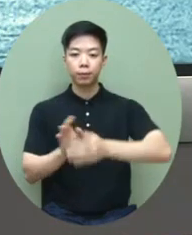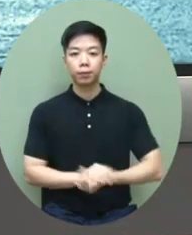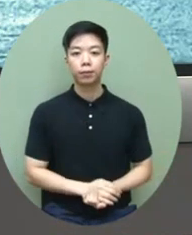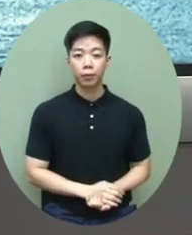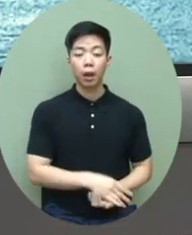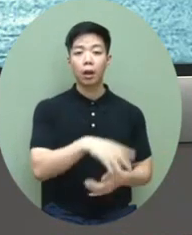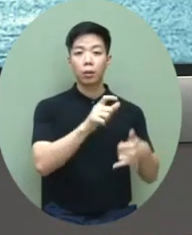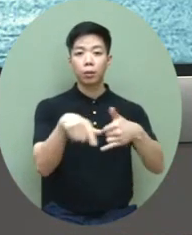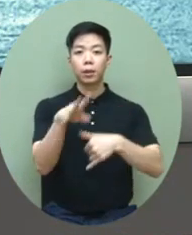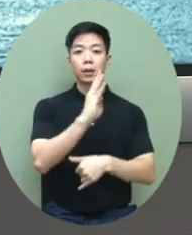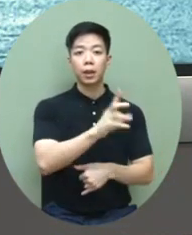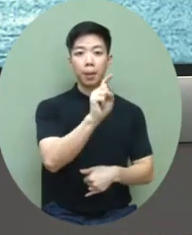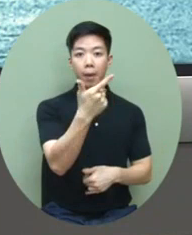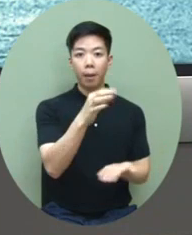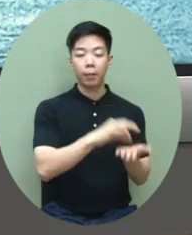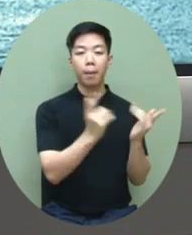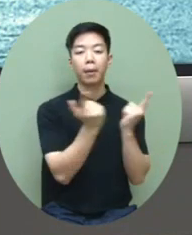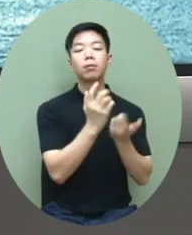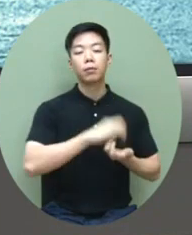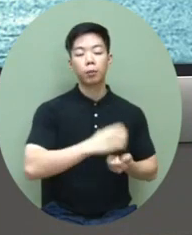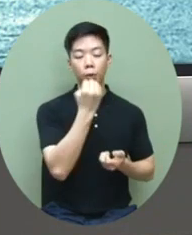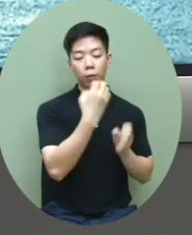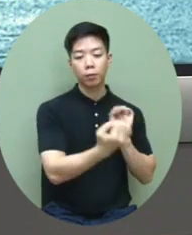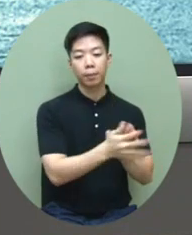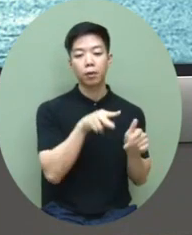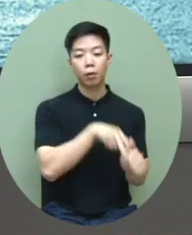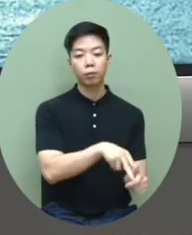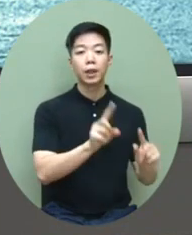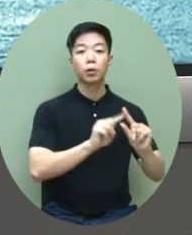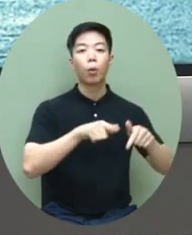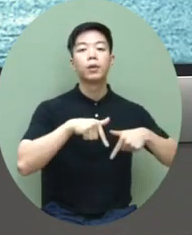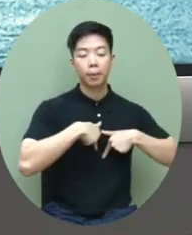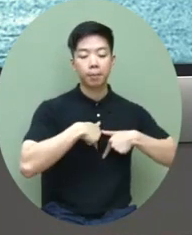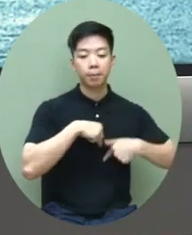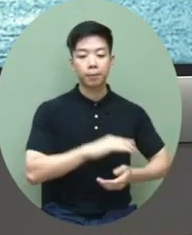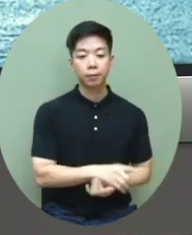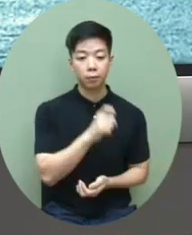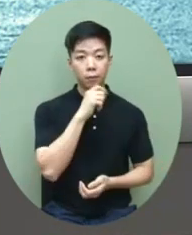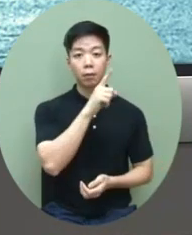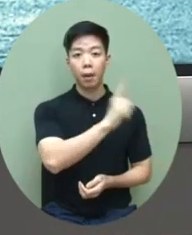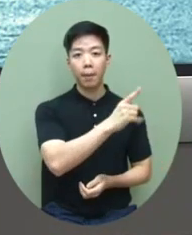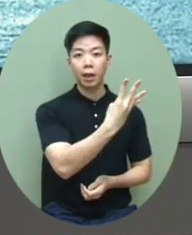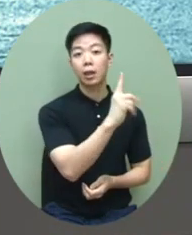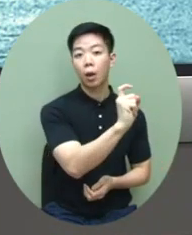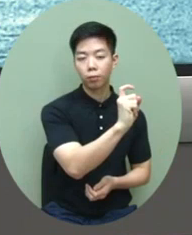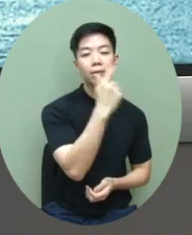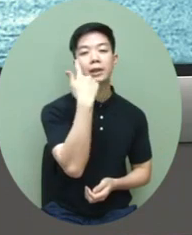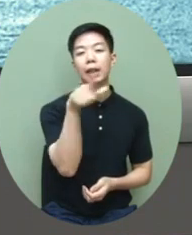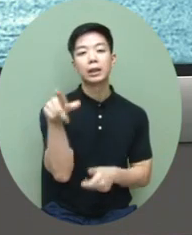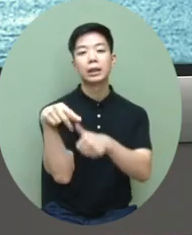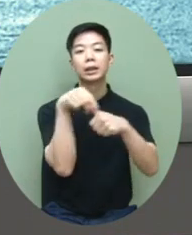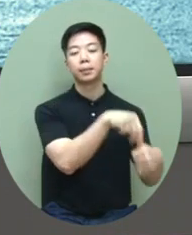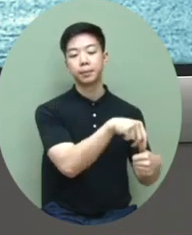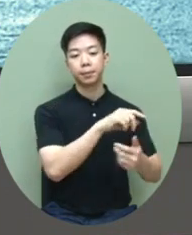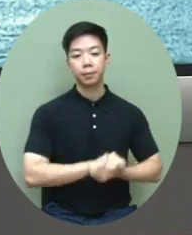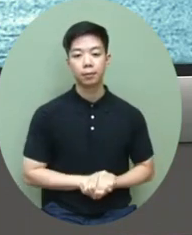418名的病人呢在北大嶼山醫院香港感染控制中心，當中合共有149名呢是新增的確診